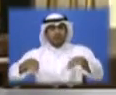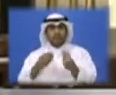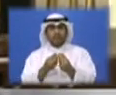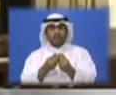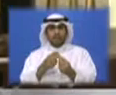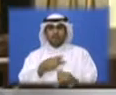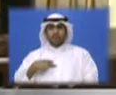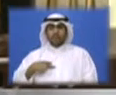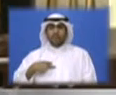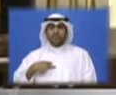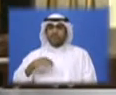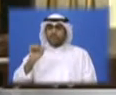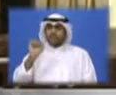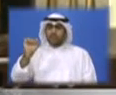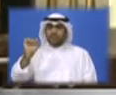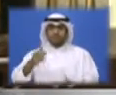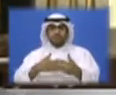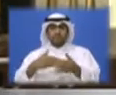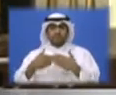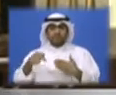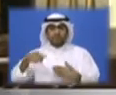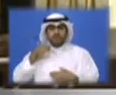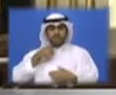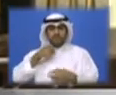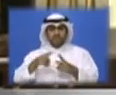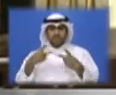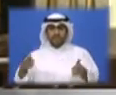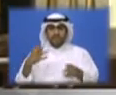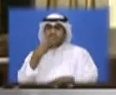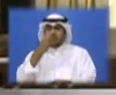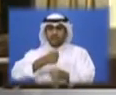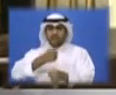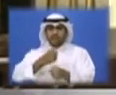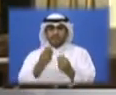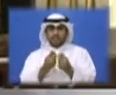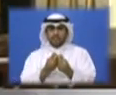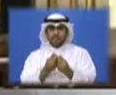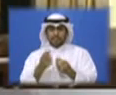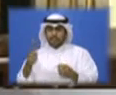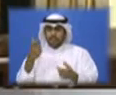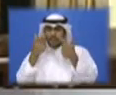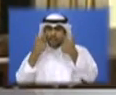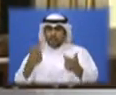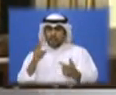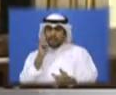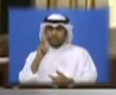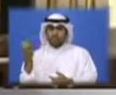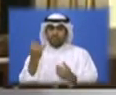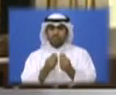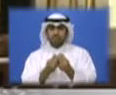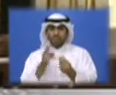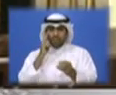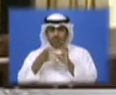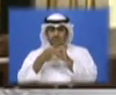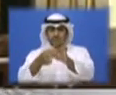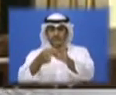القطاعين الأهلي والنفطي، والإشراف على تنظيم سوق العمل في هالقطاعين، وتقوم الهيئة أساسا بالتنسيق